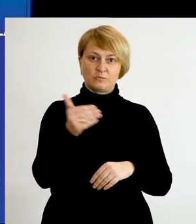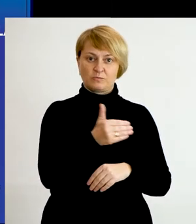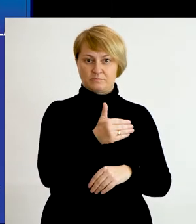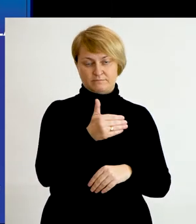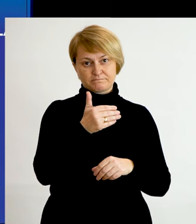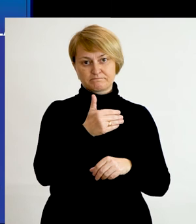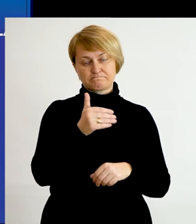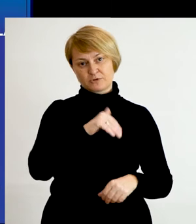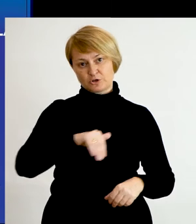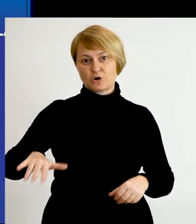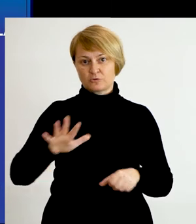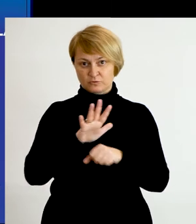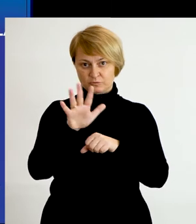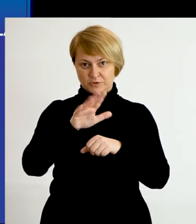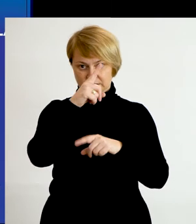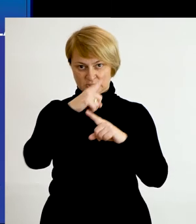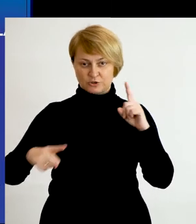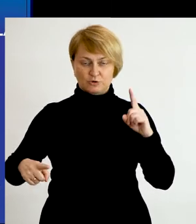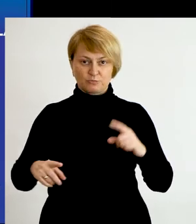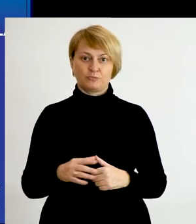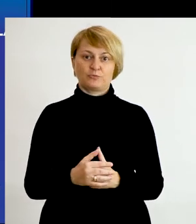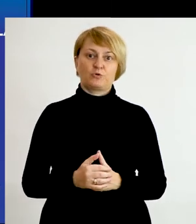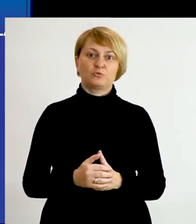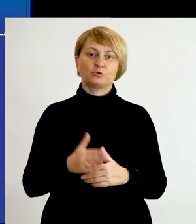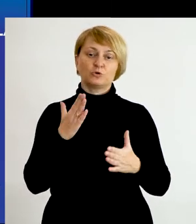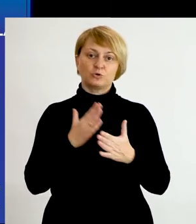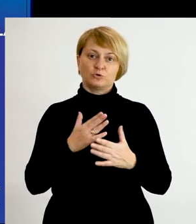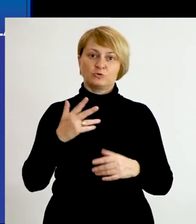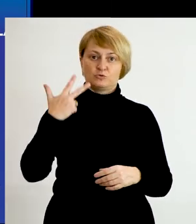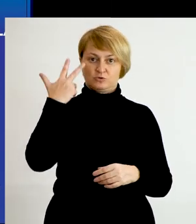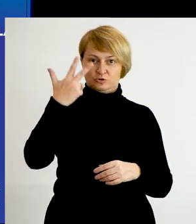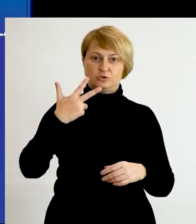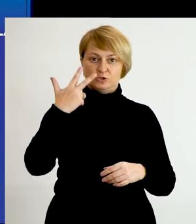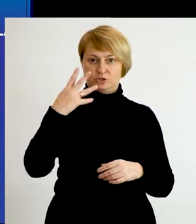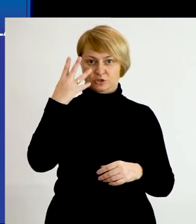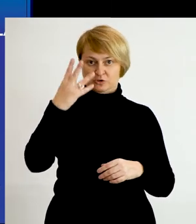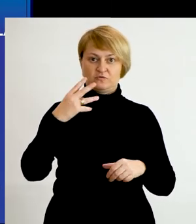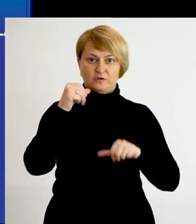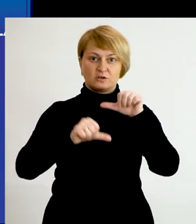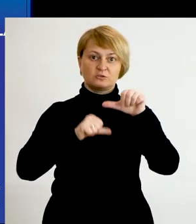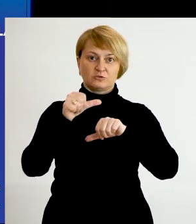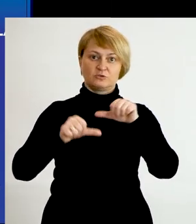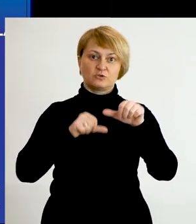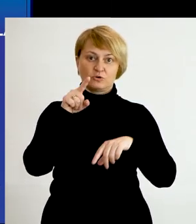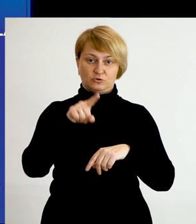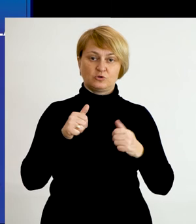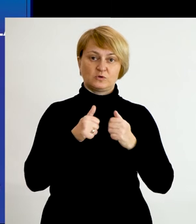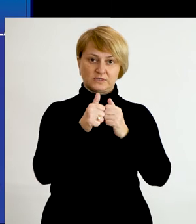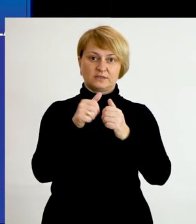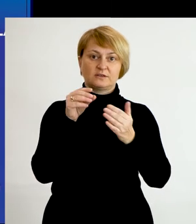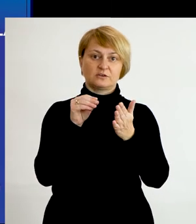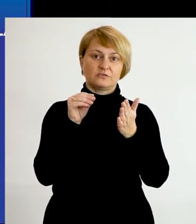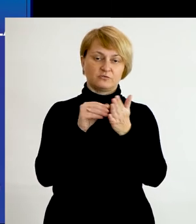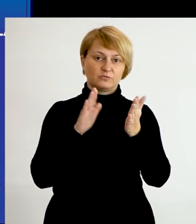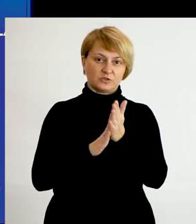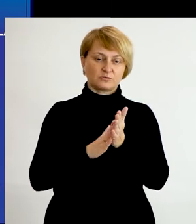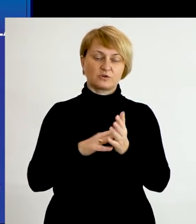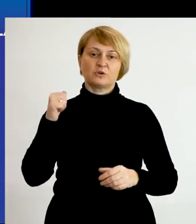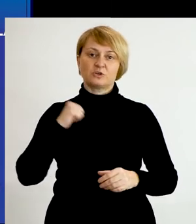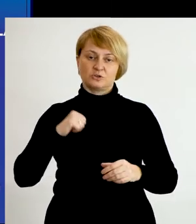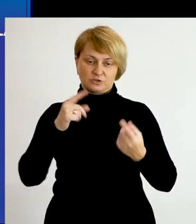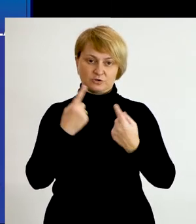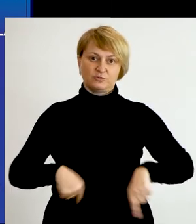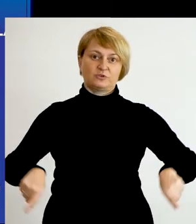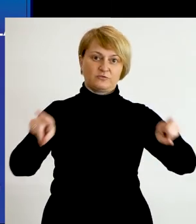na tą inwestycję, chociaż też trzeba powiedzieć, że to już chyba trzeci rok z kolei, trzeci czy czwarty, kiedy tę inwestycję wpisujemy i czekamy na